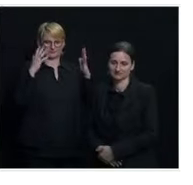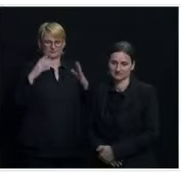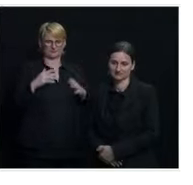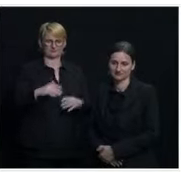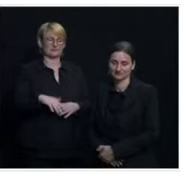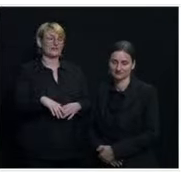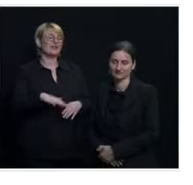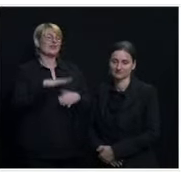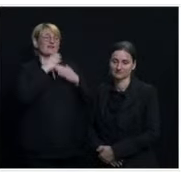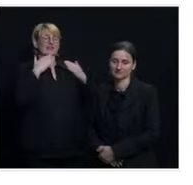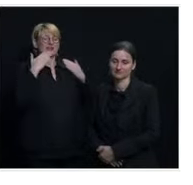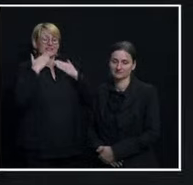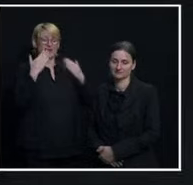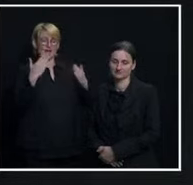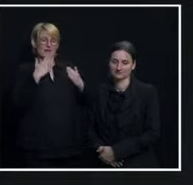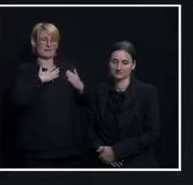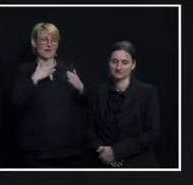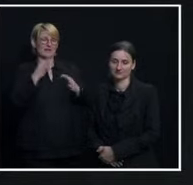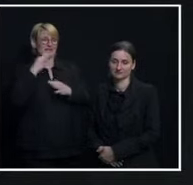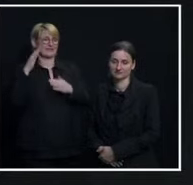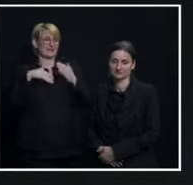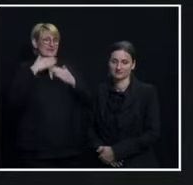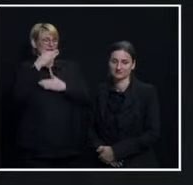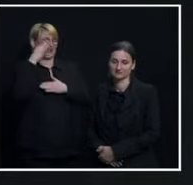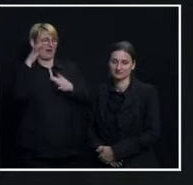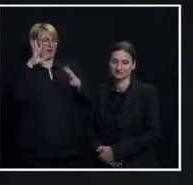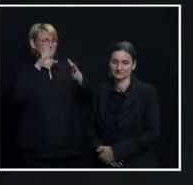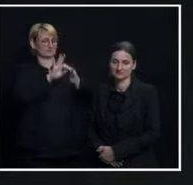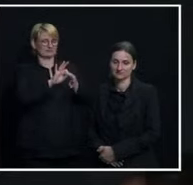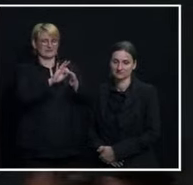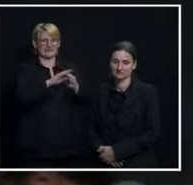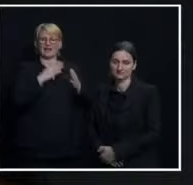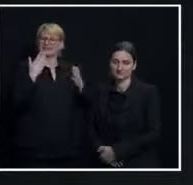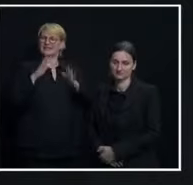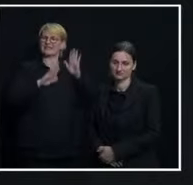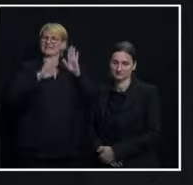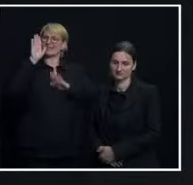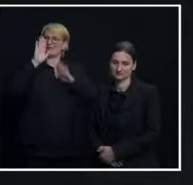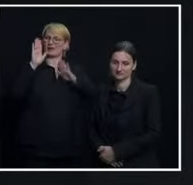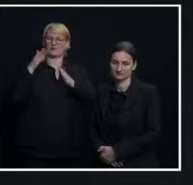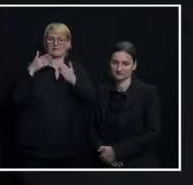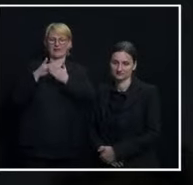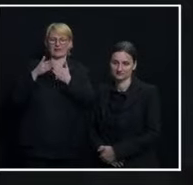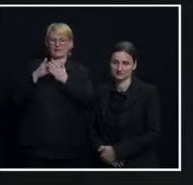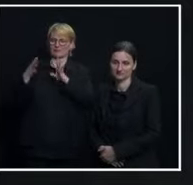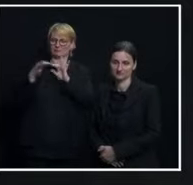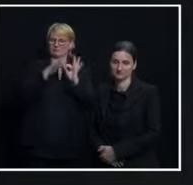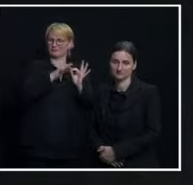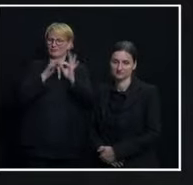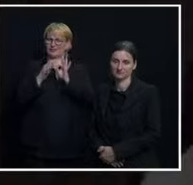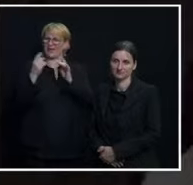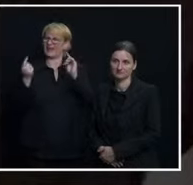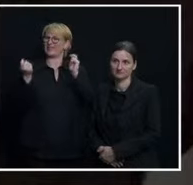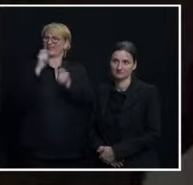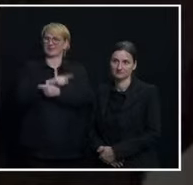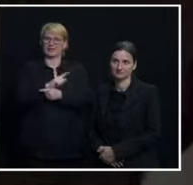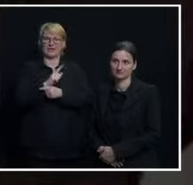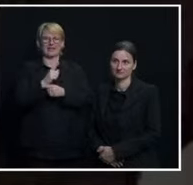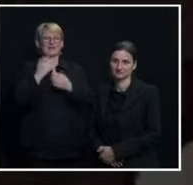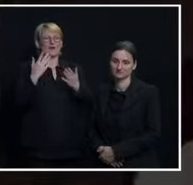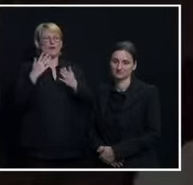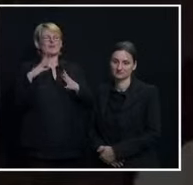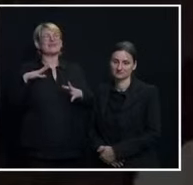Vielen Dank, da schließt sich direkt meine nächste Frage an. Was hat denn Demokratie mit Behinderung zu tun, beziehungsweise andersrum, warum ist